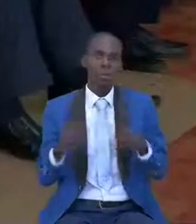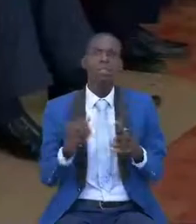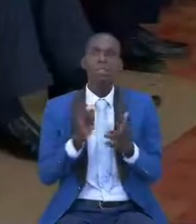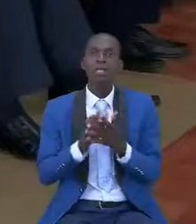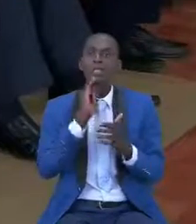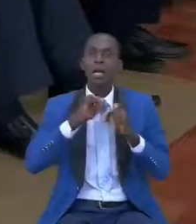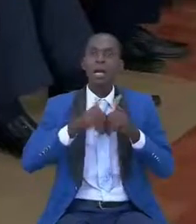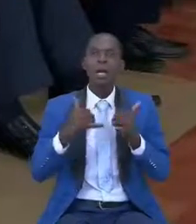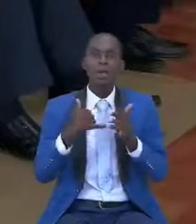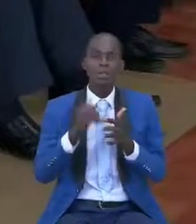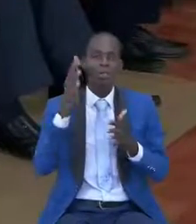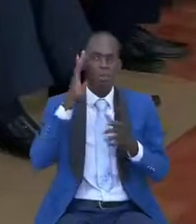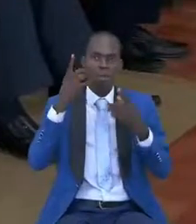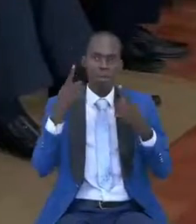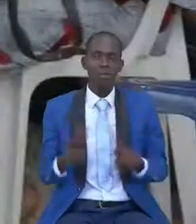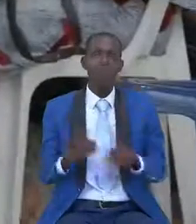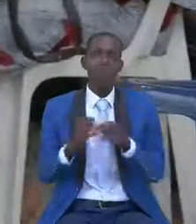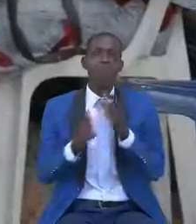ça va se passer.